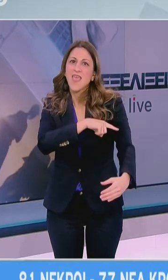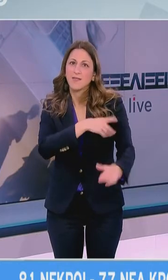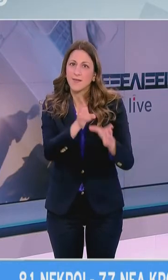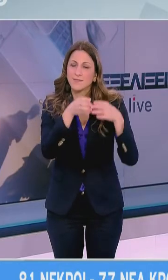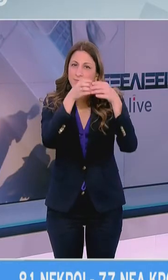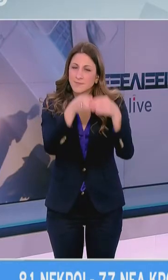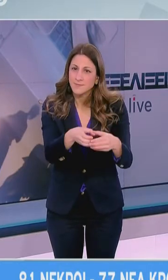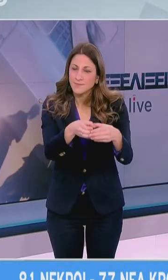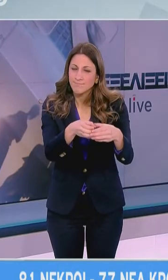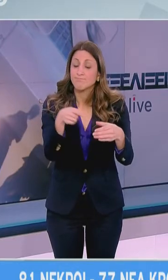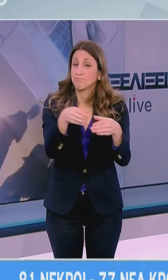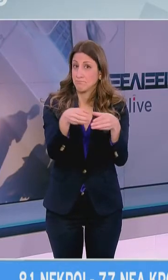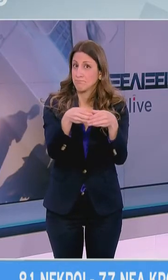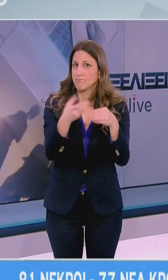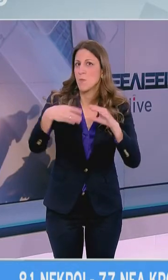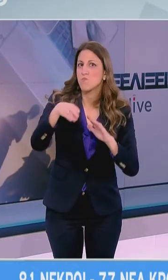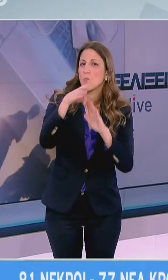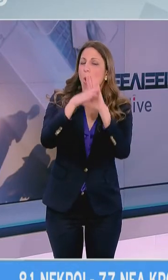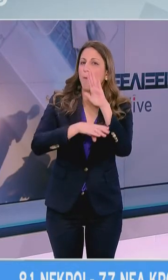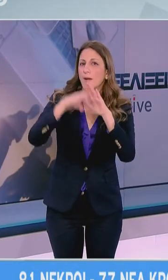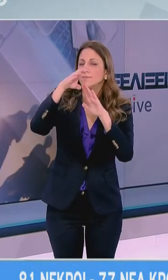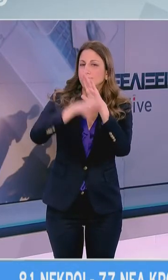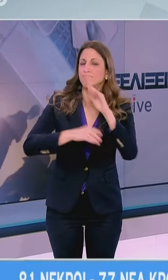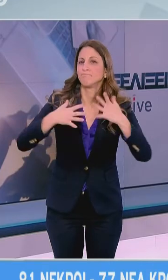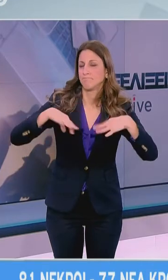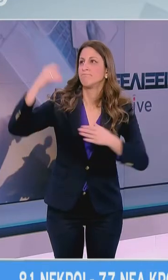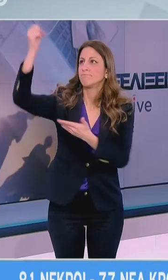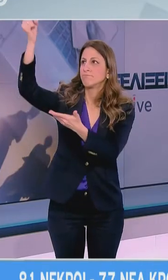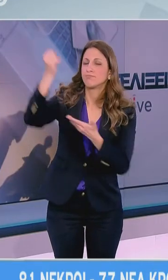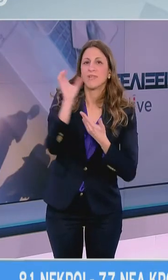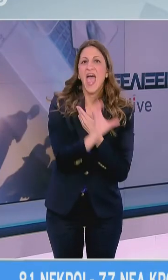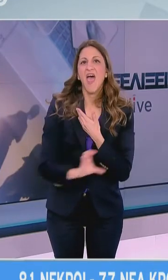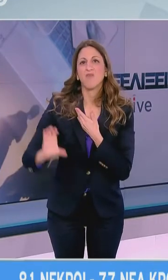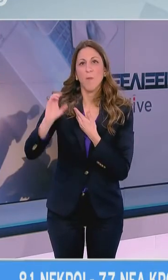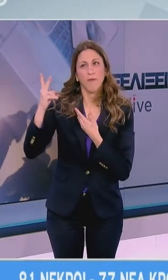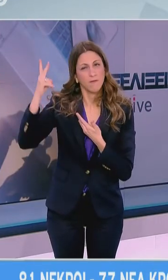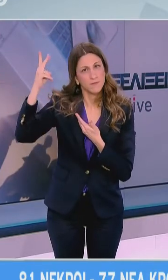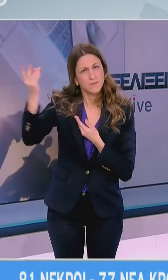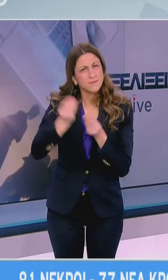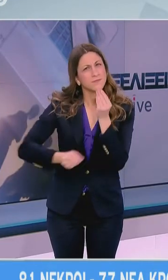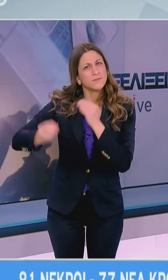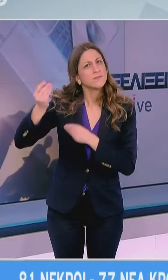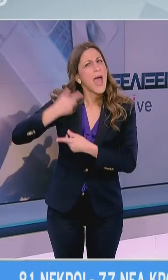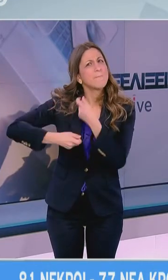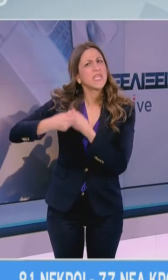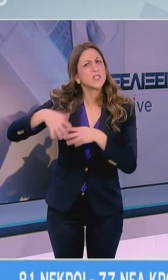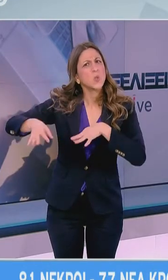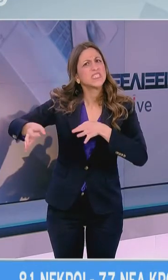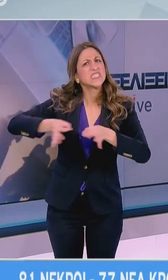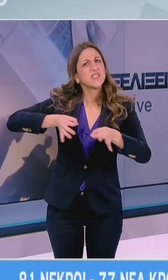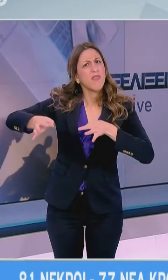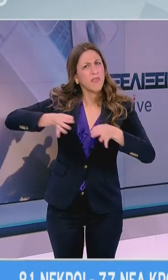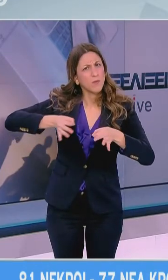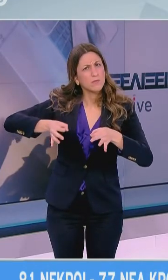για ένα πρόγραμμα το οποίο χρηματοδοτείται από ευρωπαϊκούς πόρους και ειδικότερα από το επιχειρησιακό πρόγραμμα